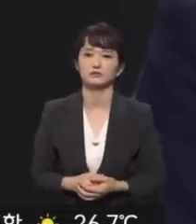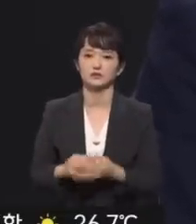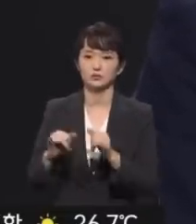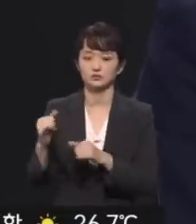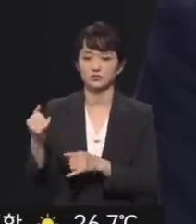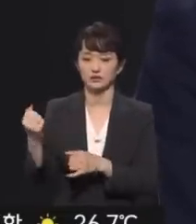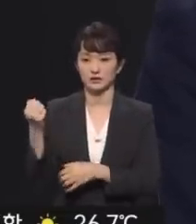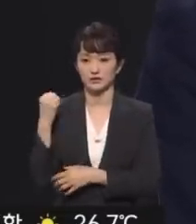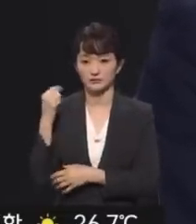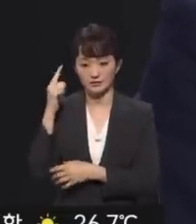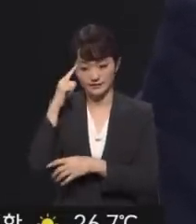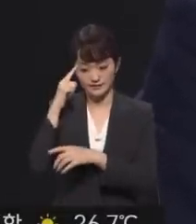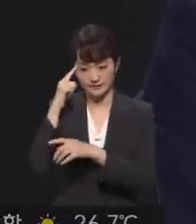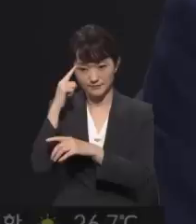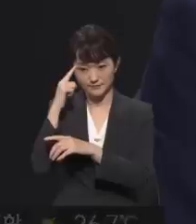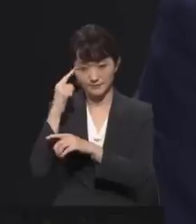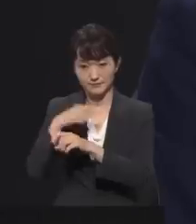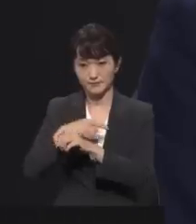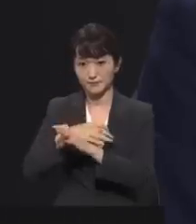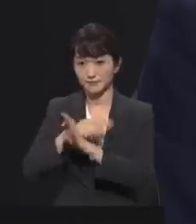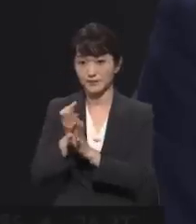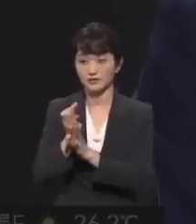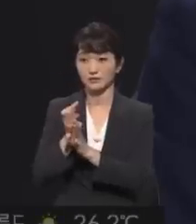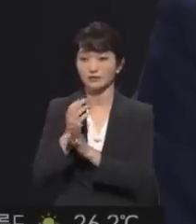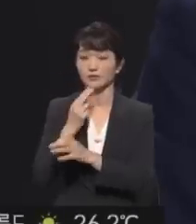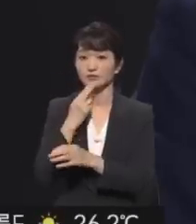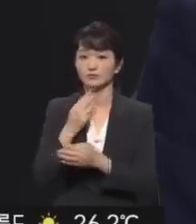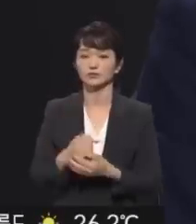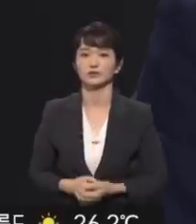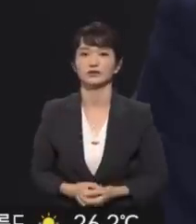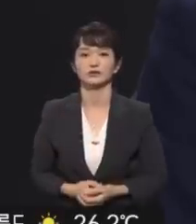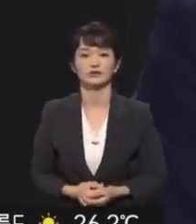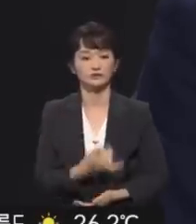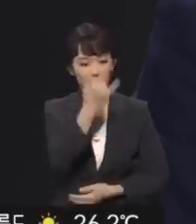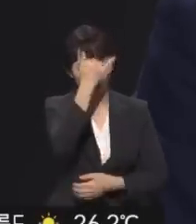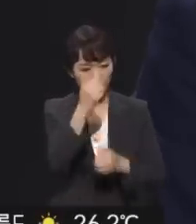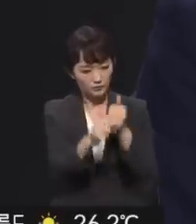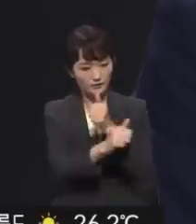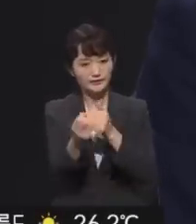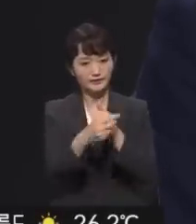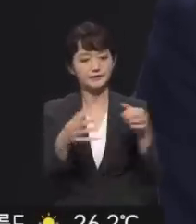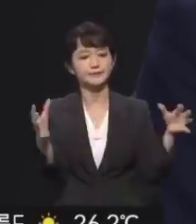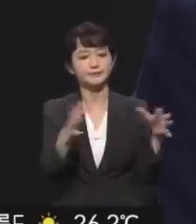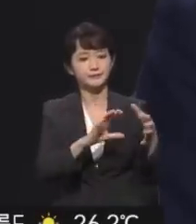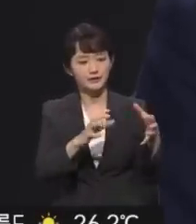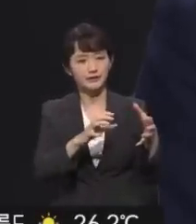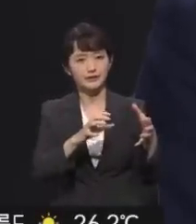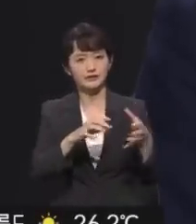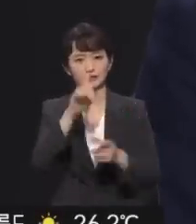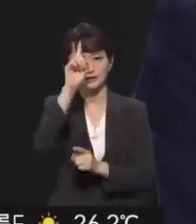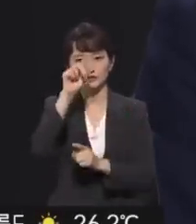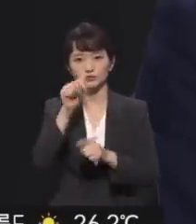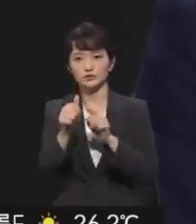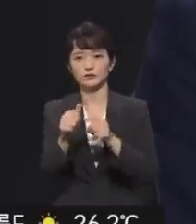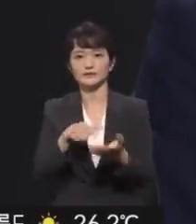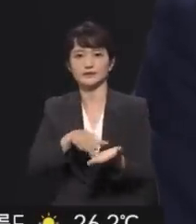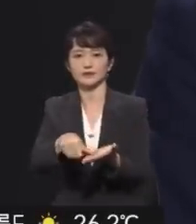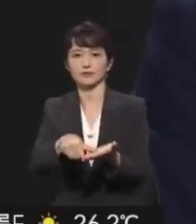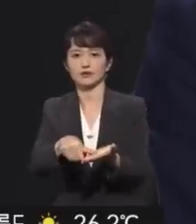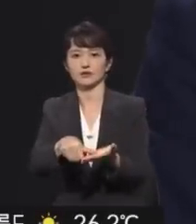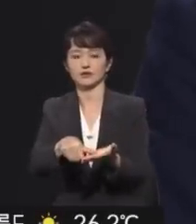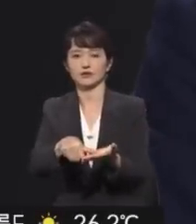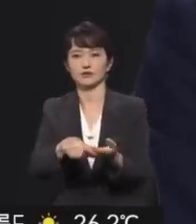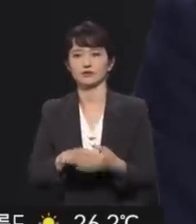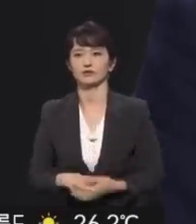못차리고 야 윤리 한번 덜어서 제명 하자 그러니까 끌바 끝나지 않는 야 나는 강경 눈이 태도 하거나 아니면